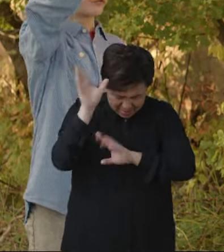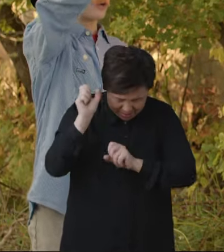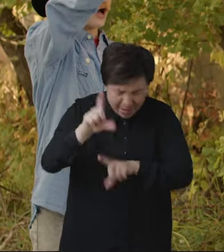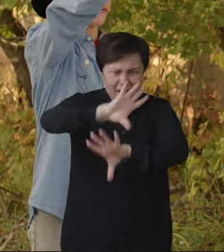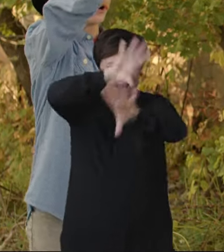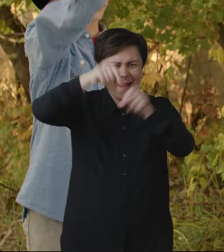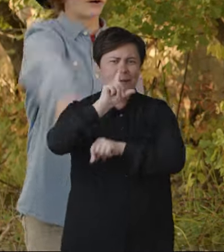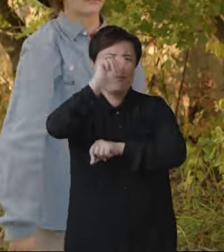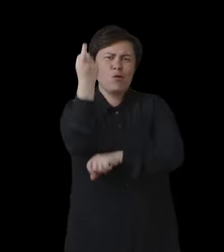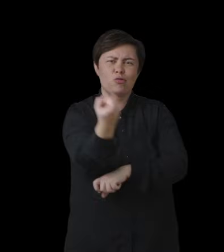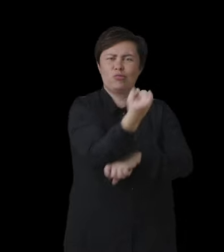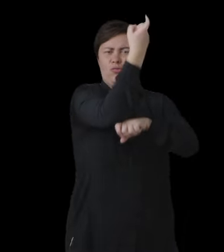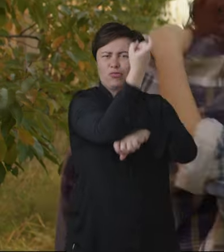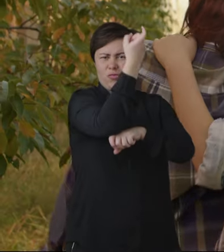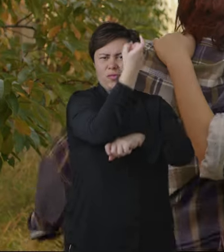na żurawia.